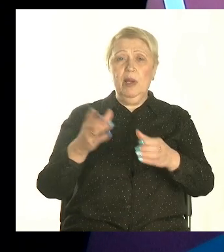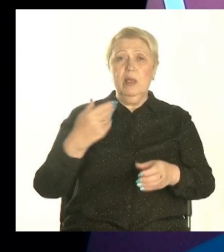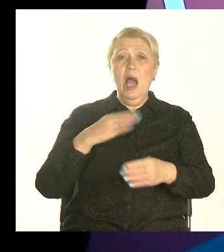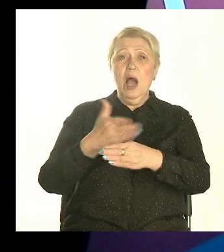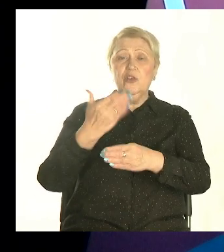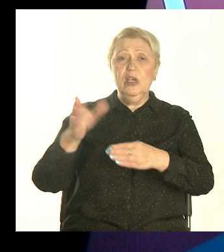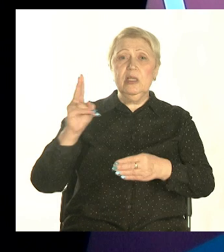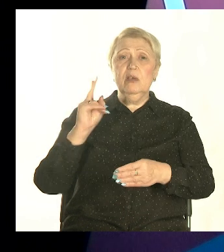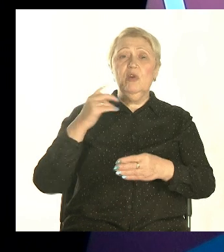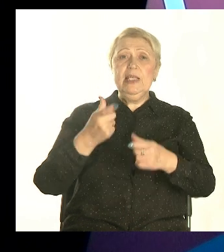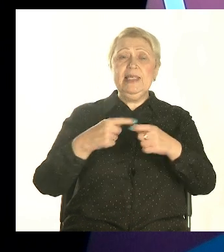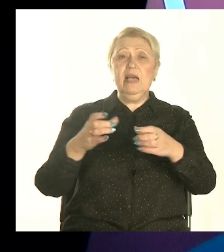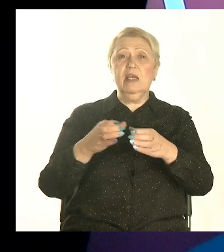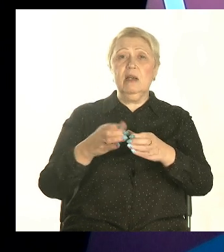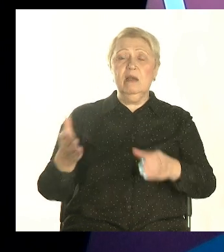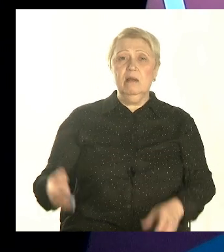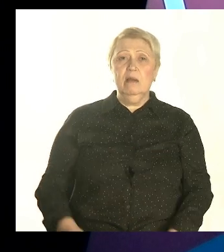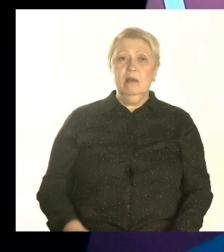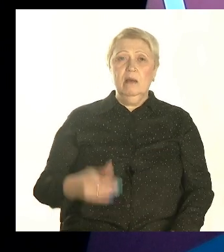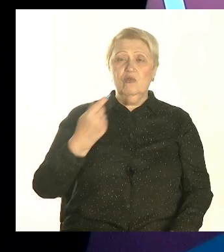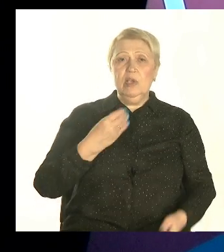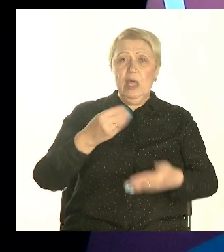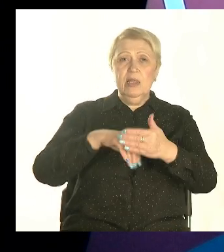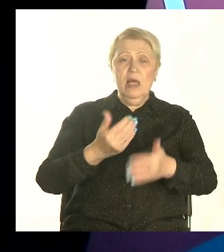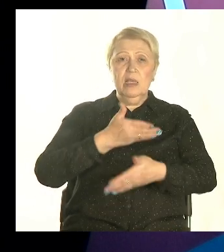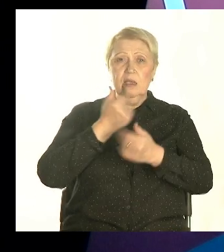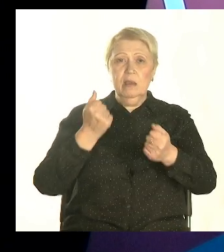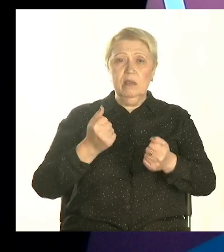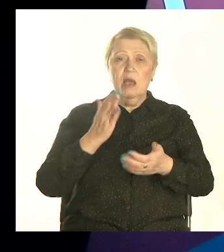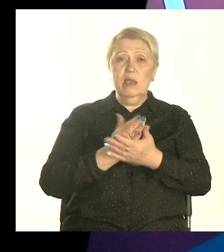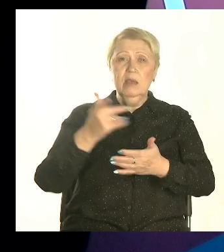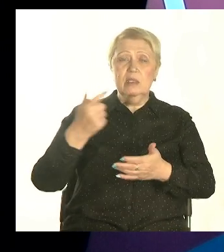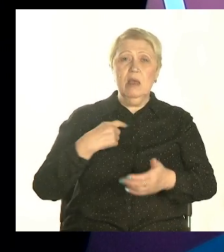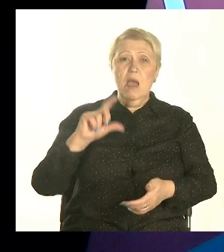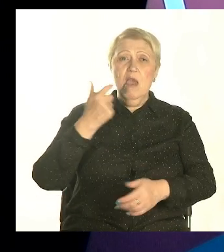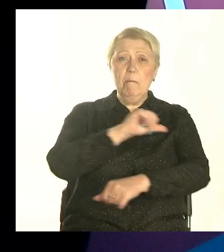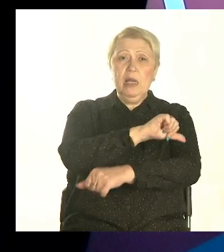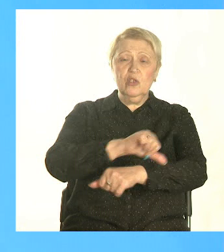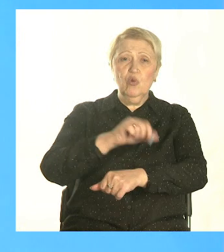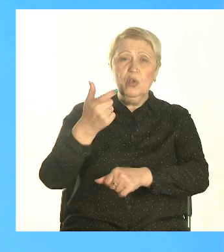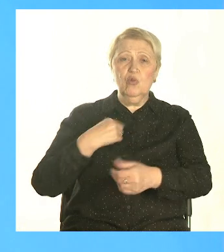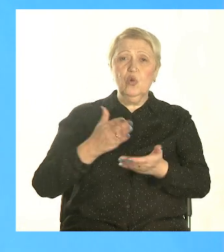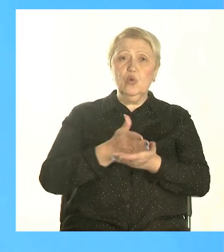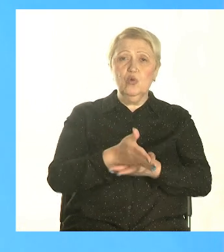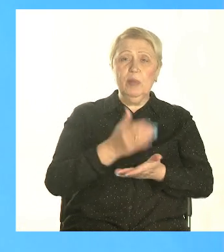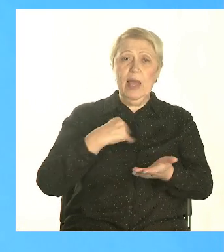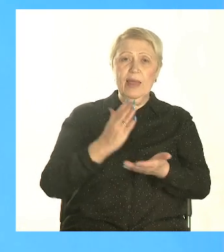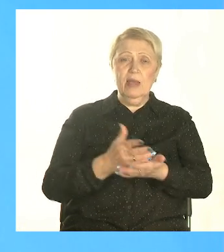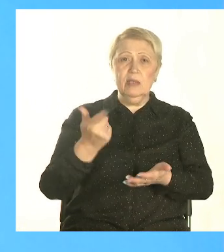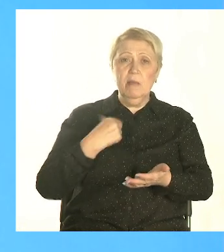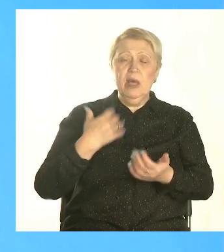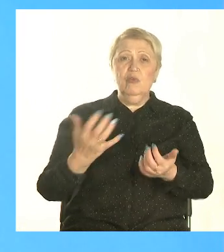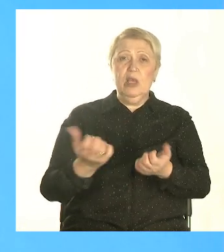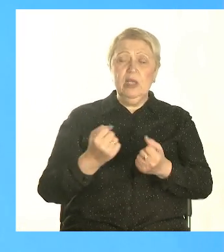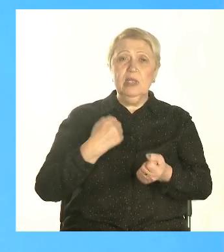эта система, данные эти отсутствуют. Они есть в миграционной службе, которые мы запрашивали. Да, данные. Дело в том, что